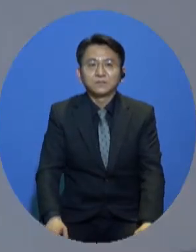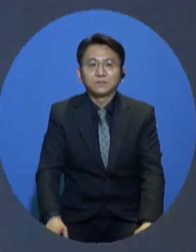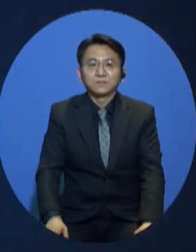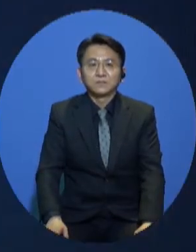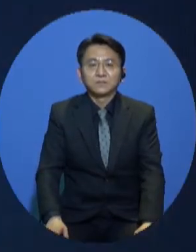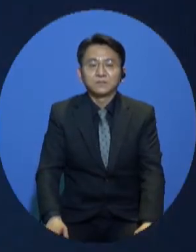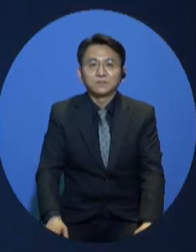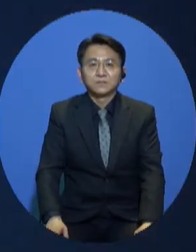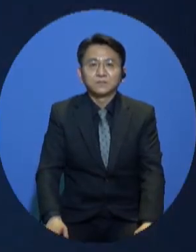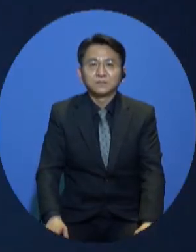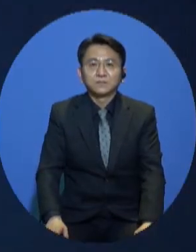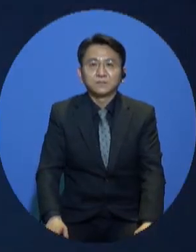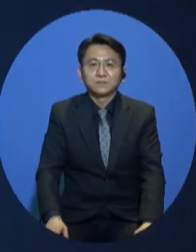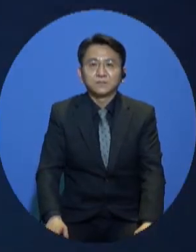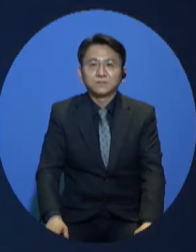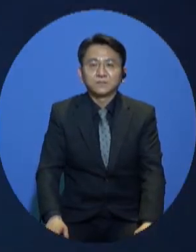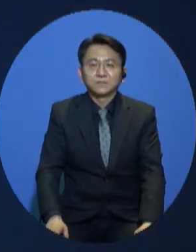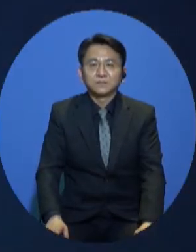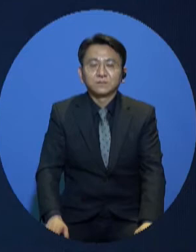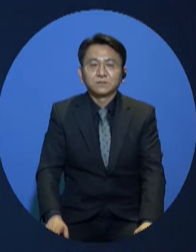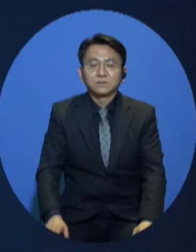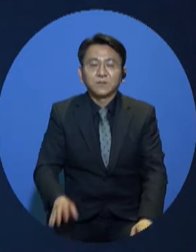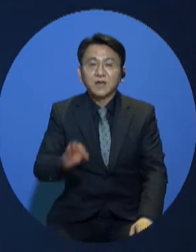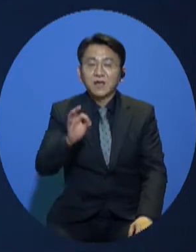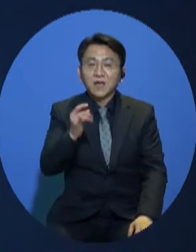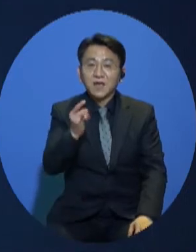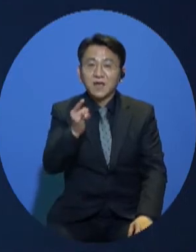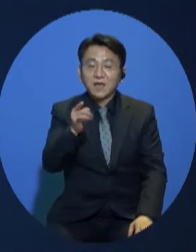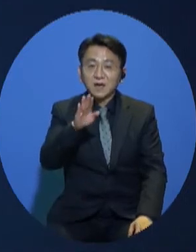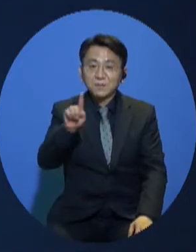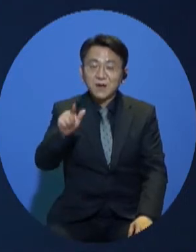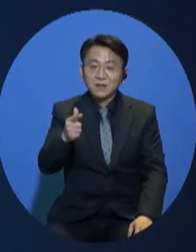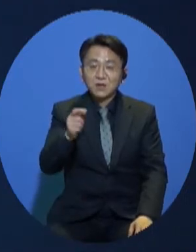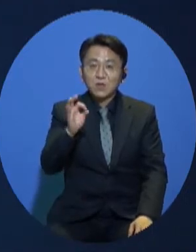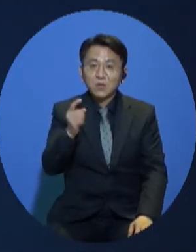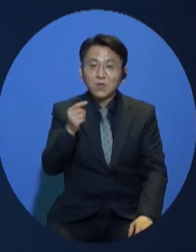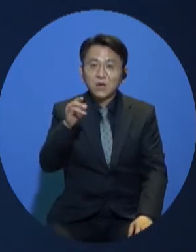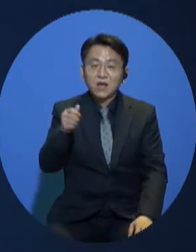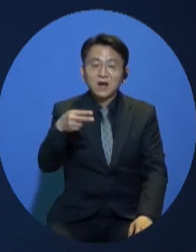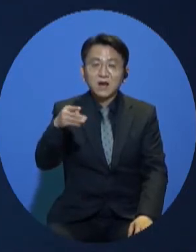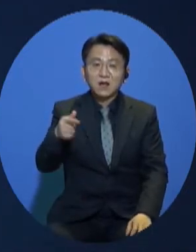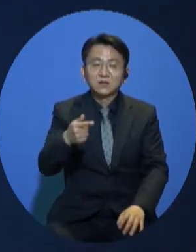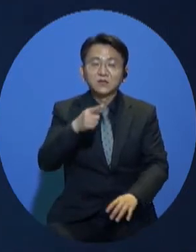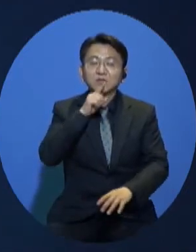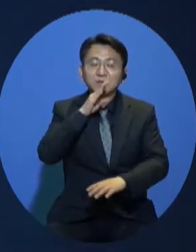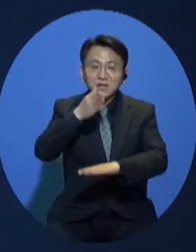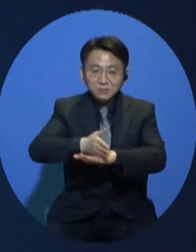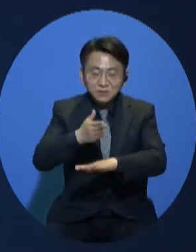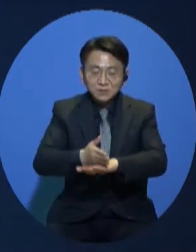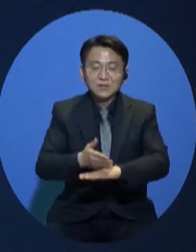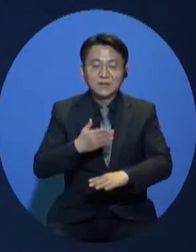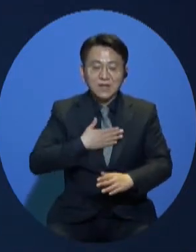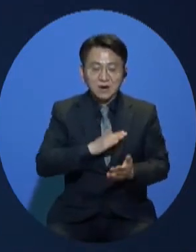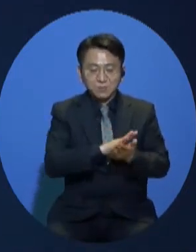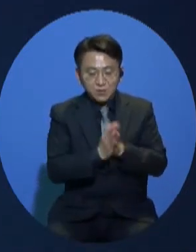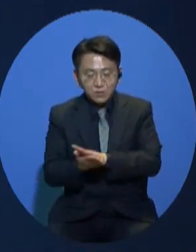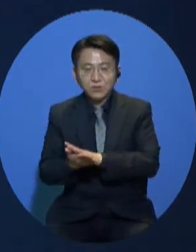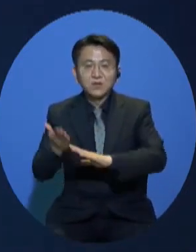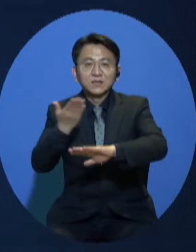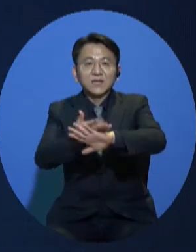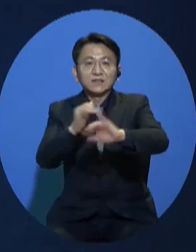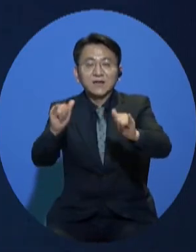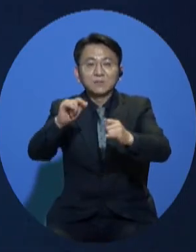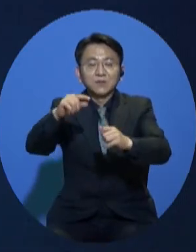Thank you, and thank you very much for your outstanding presentation. 나의 삶을 바꾸고 그리고 다른 이들의 삶을 바꾸고 또